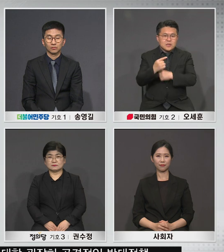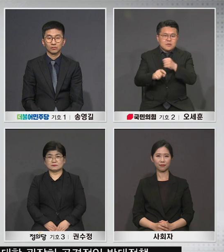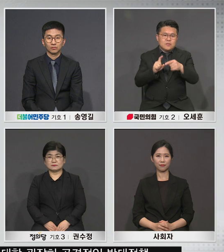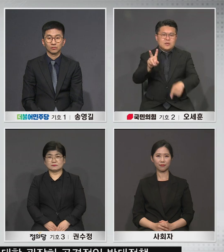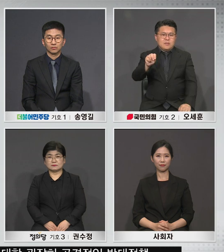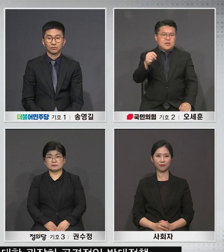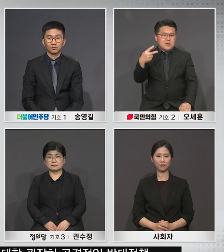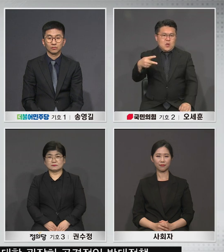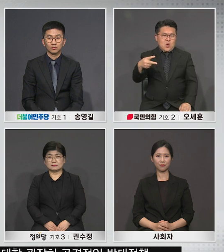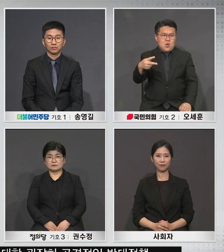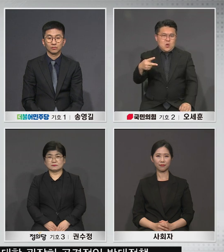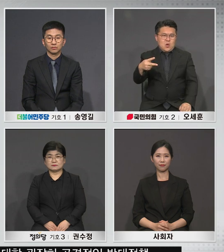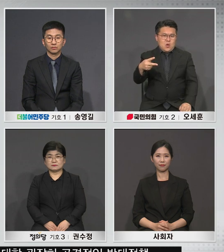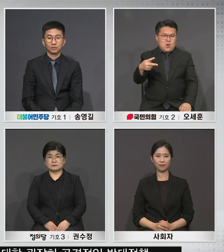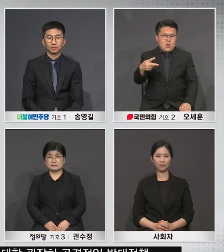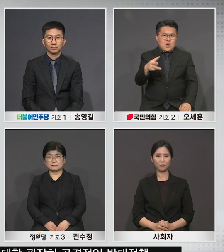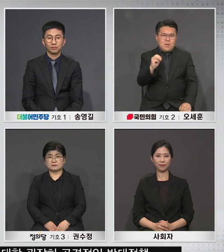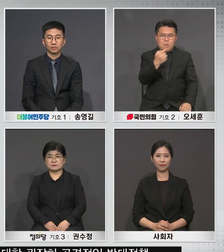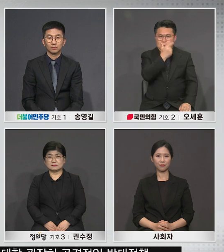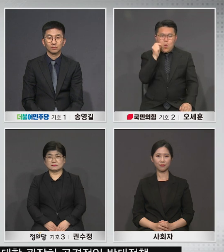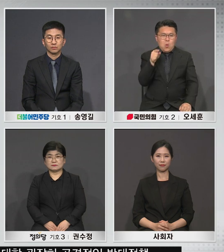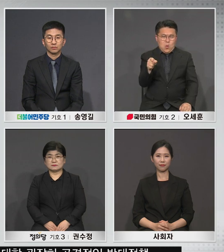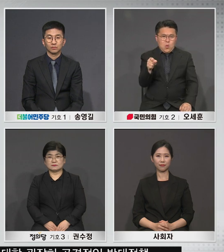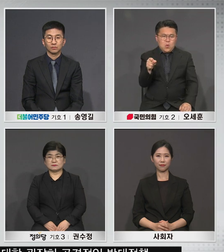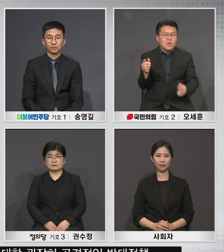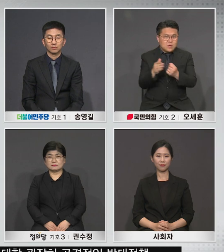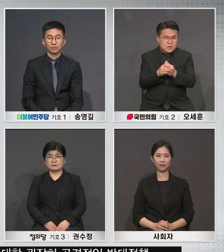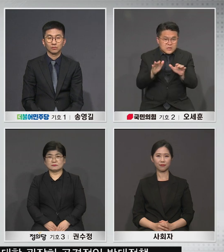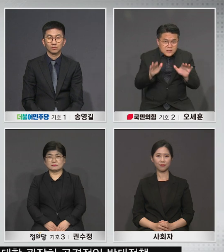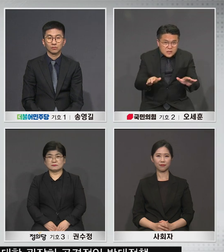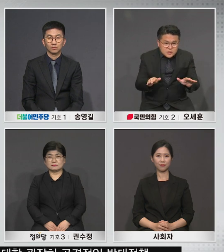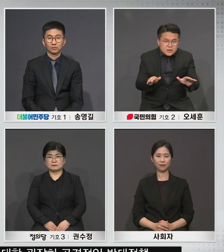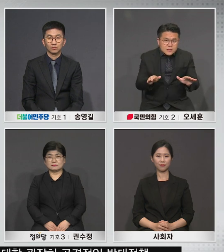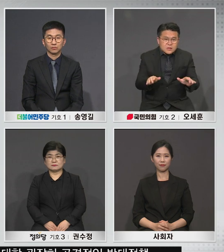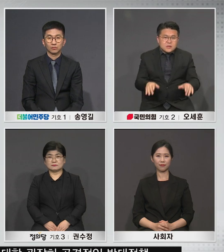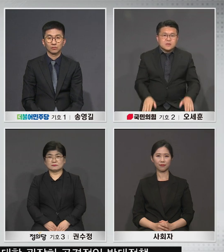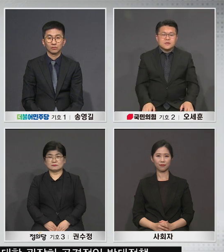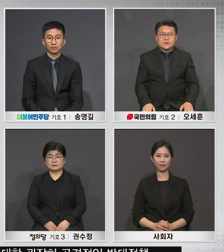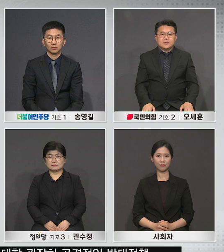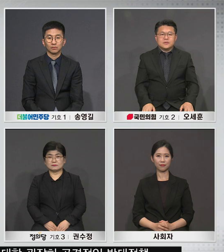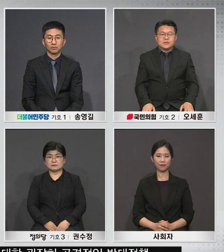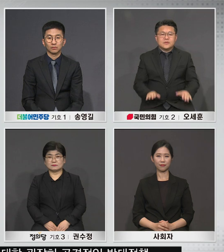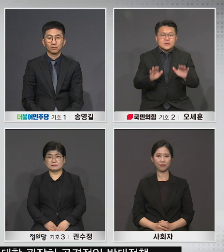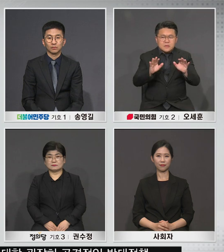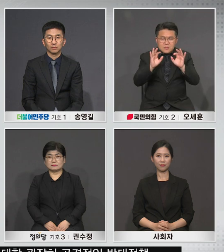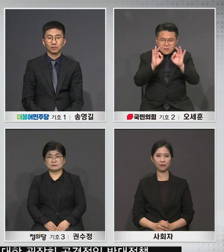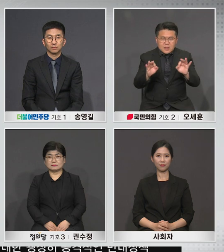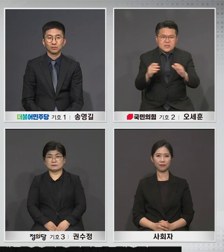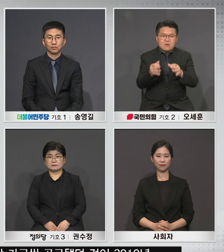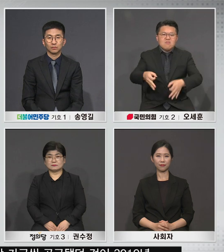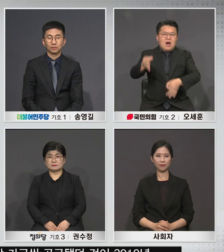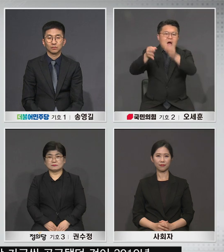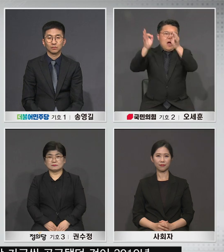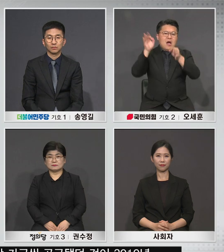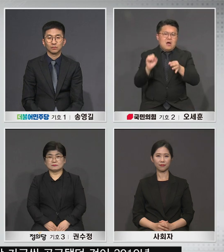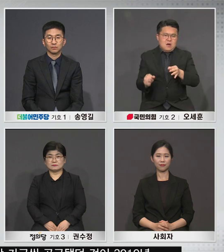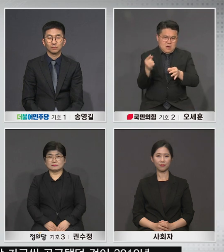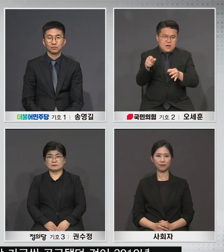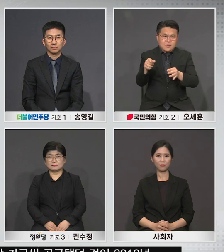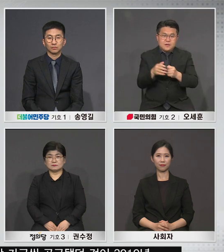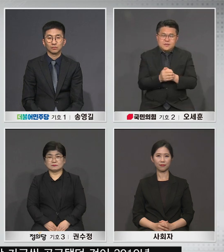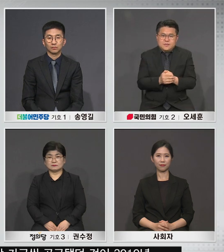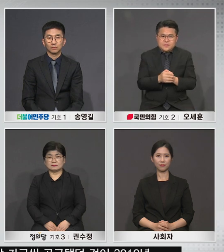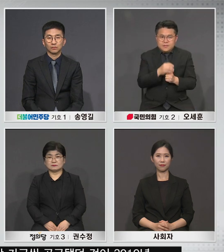평균 공급됐었기 때문에 생긴 그 공급 부족 현상이 이런 엄청난 부동산 가격 상승을 가져왔습니다.